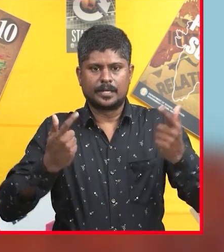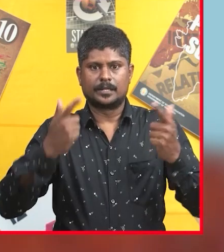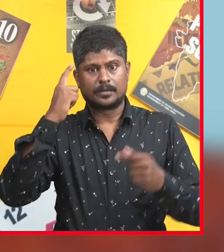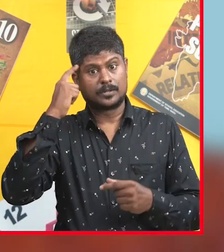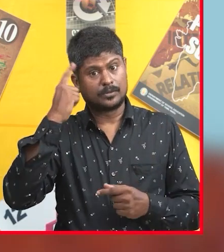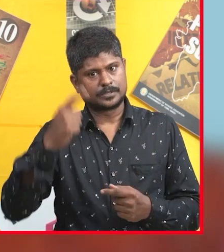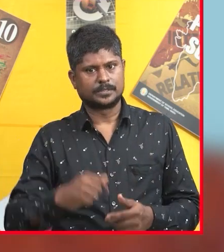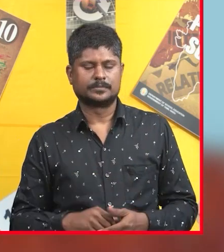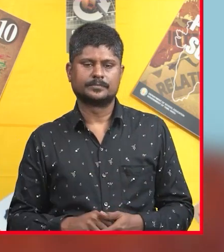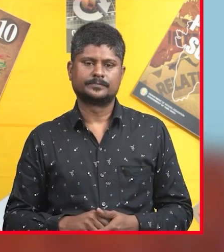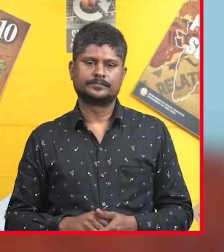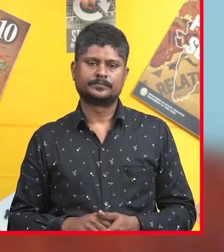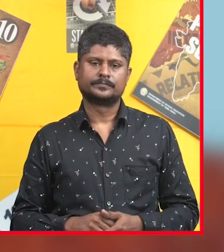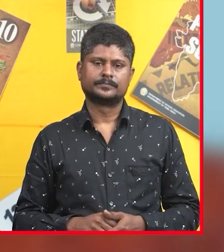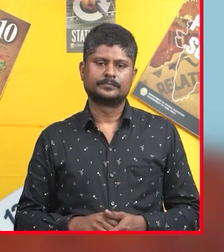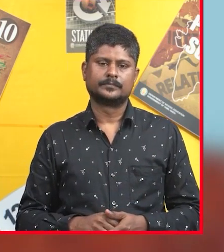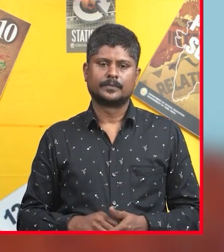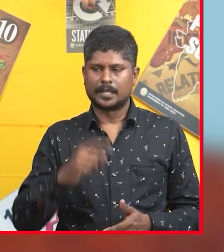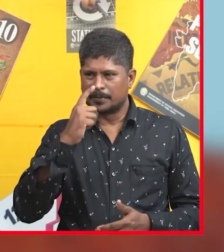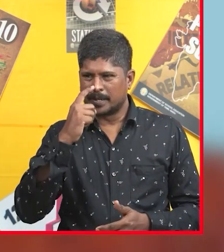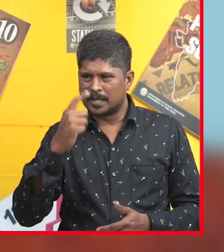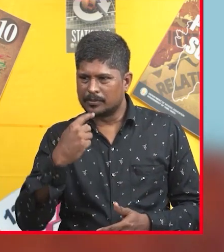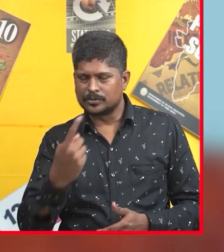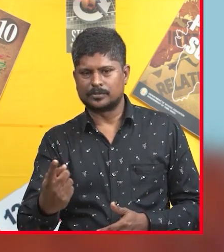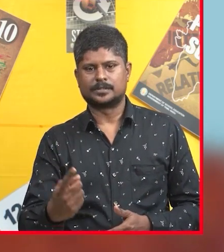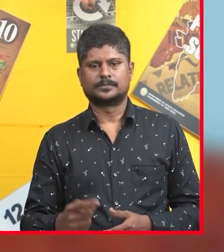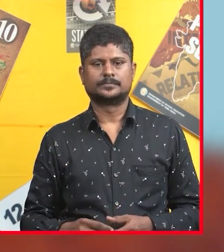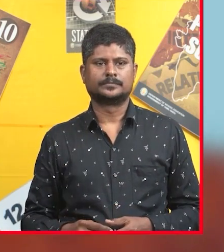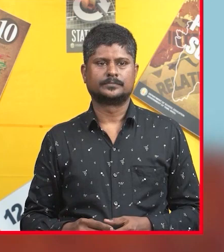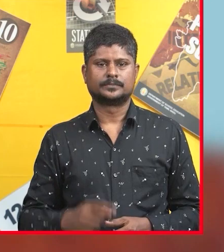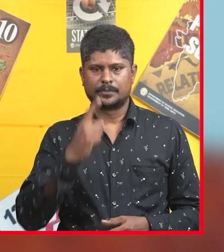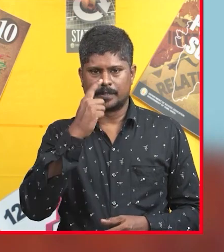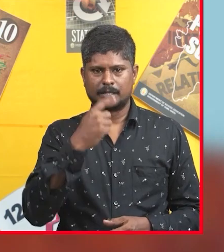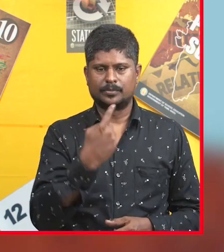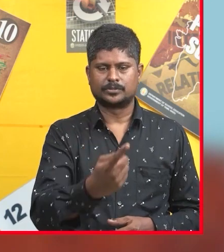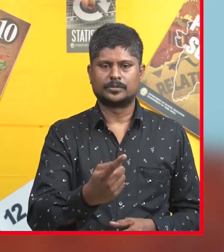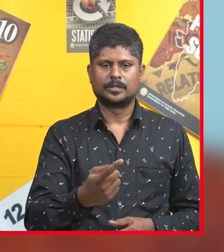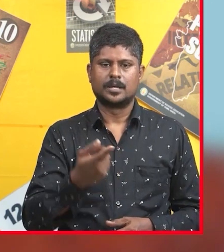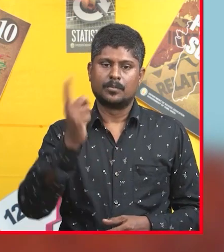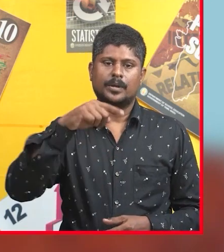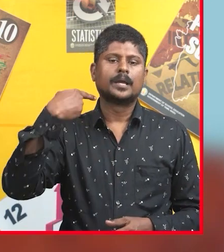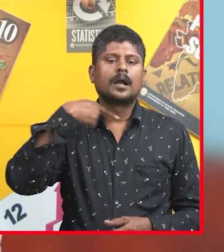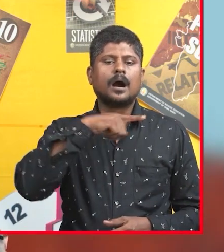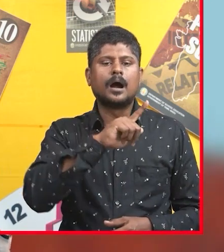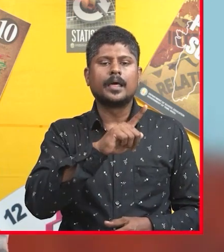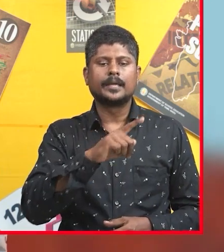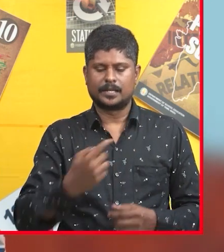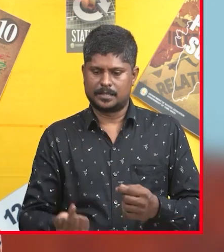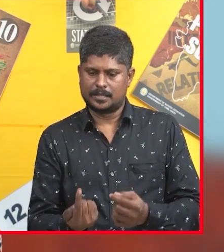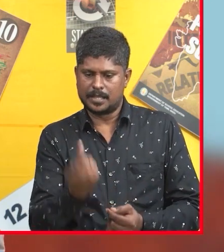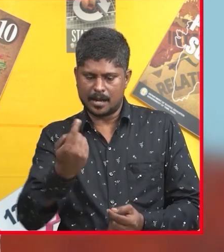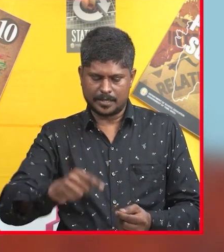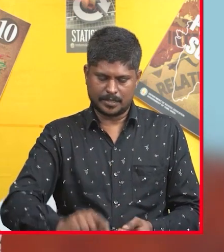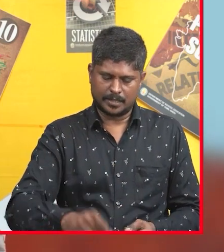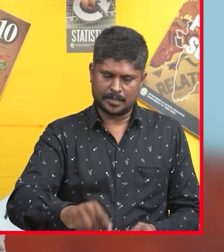ஒரு யோசனை வருது அந்த மனைவிக்கு. அத சொல்றான், என்னன்னா நம்ம காலையில தானே நிலத்துல தானியத்தை